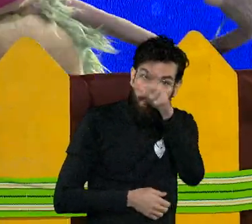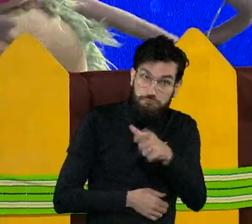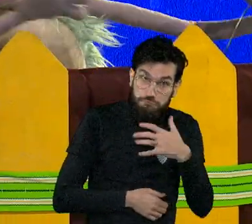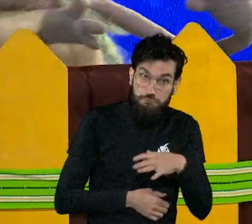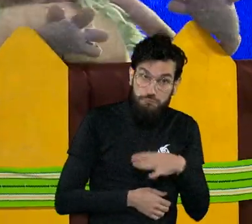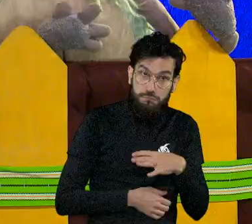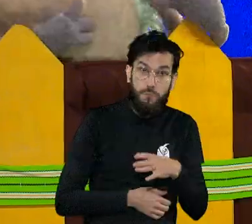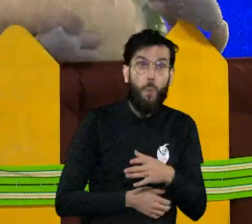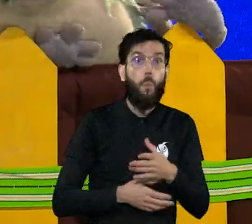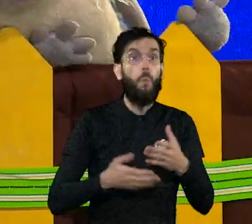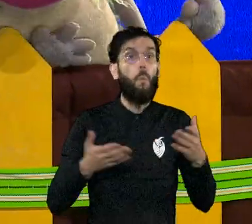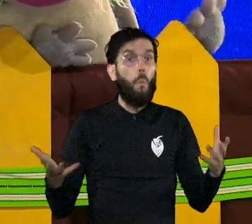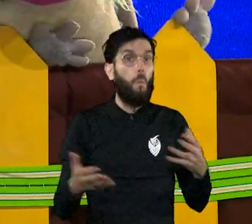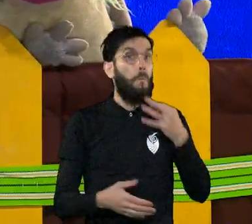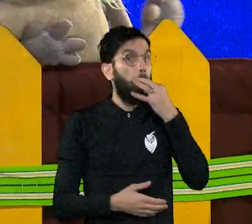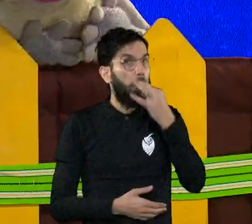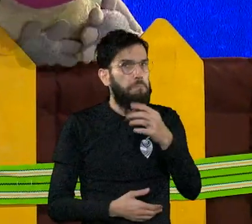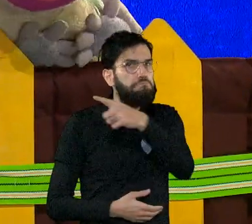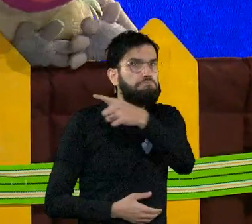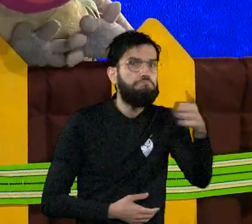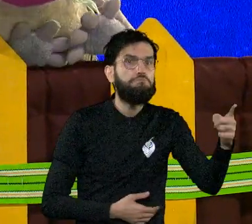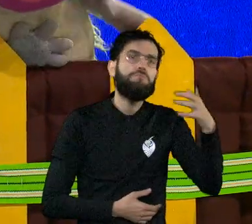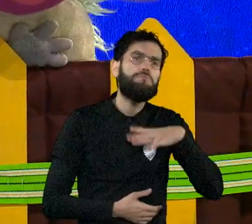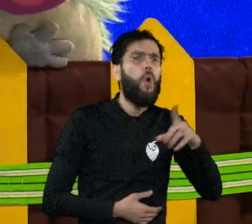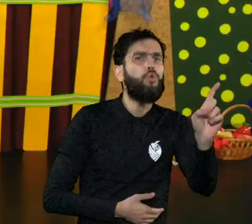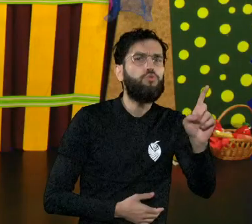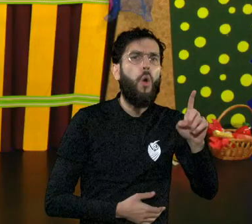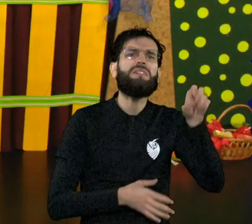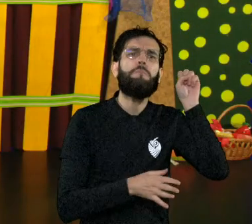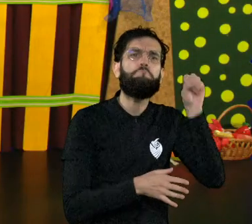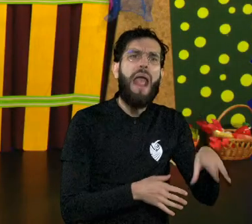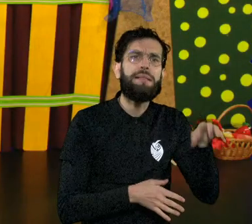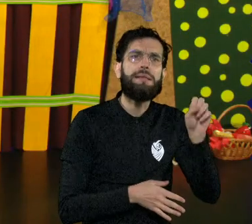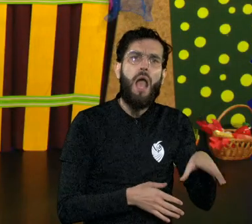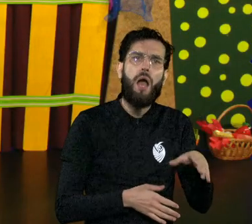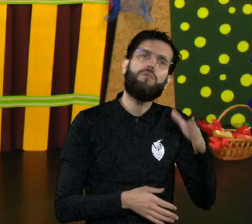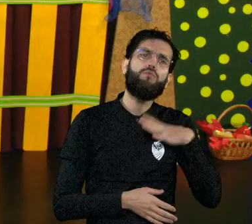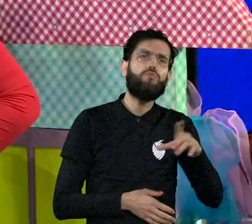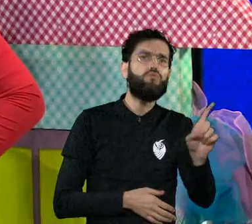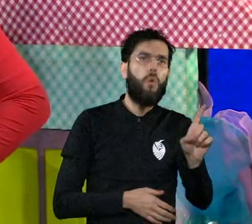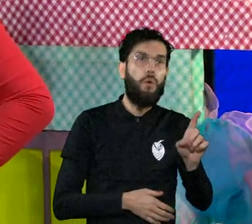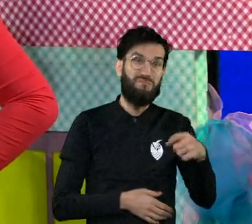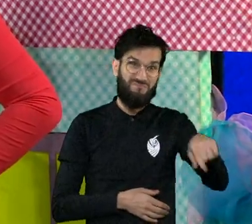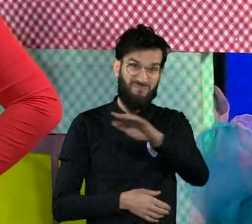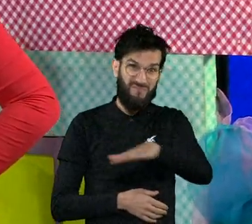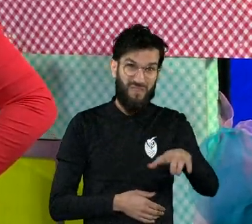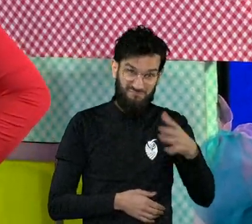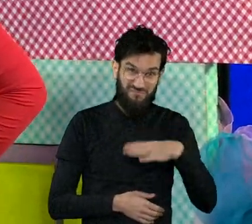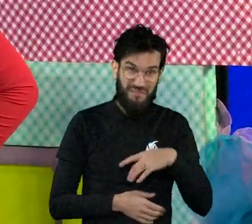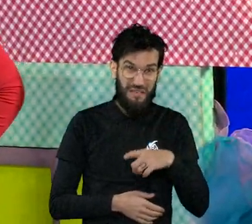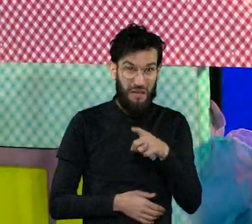No tak a kto z vás chce byť ešte smetiarom, kamoši? No, neviem ako deti, ale ja ani